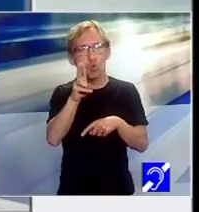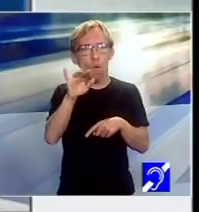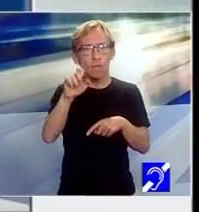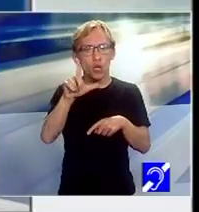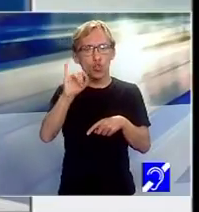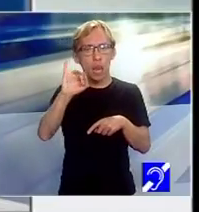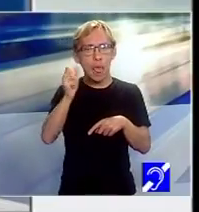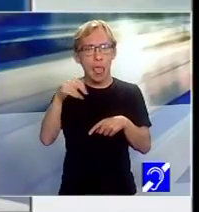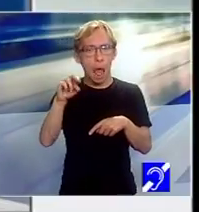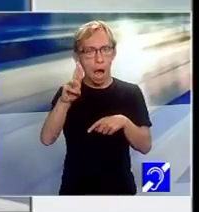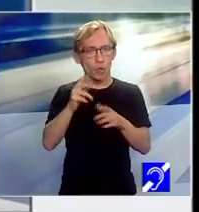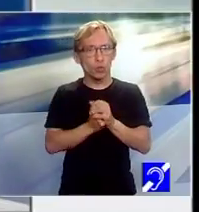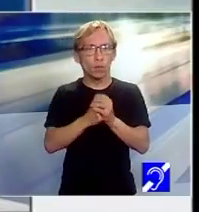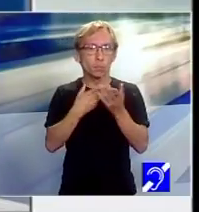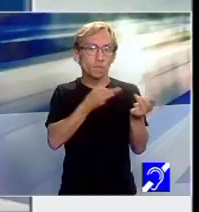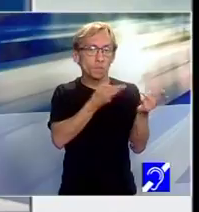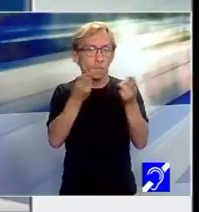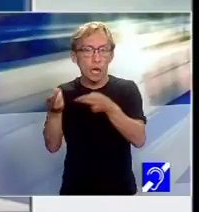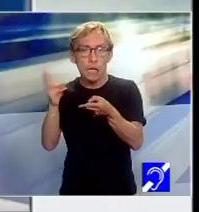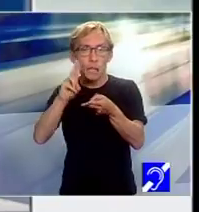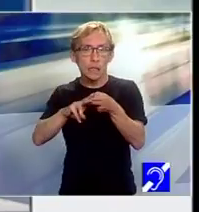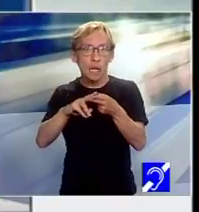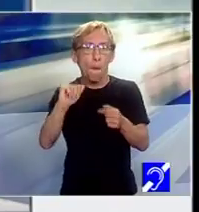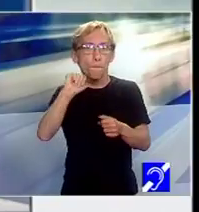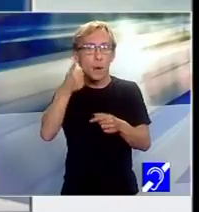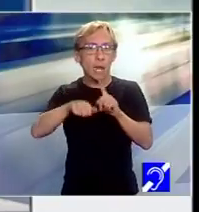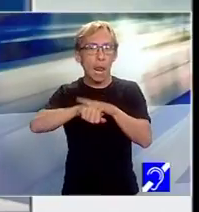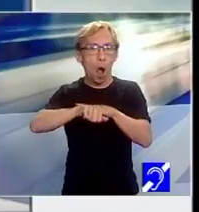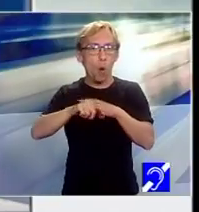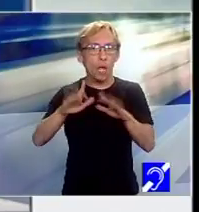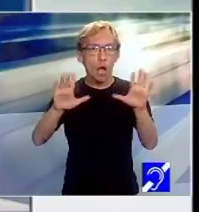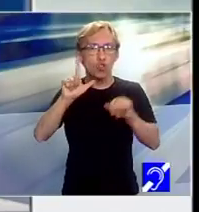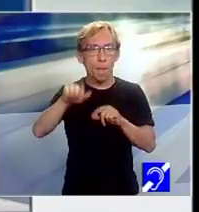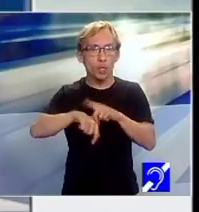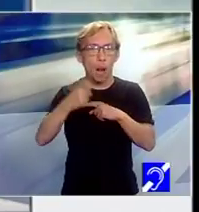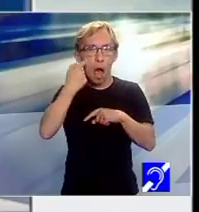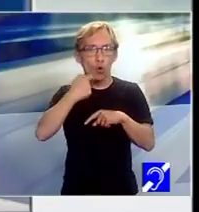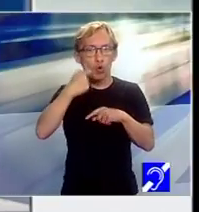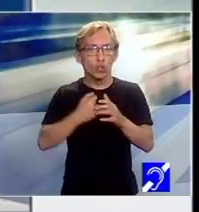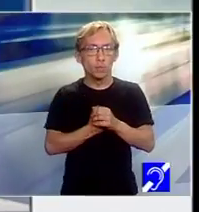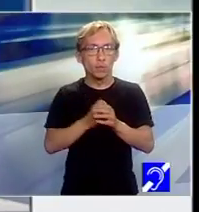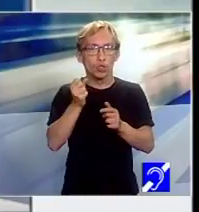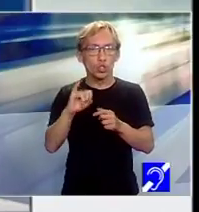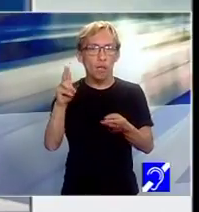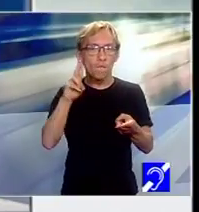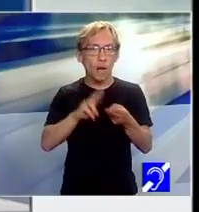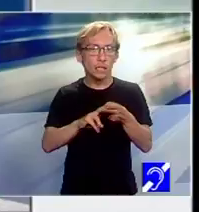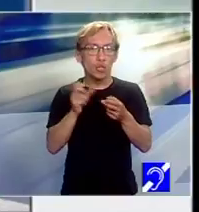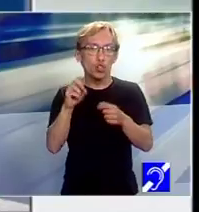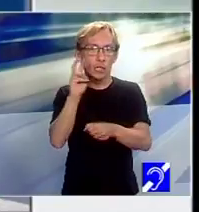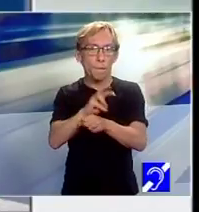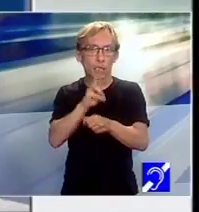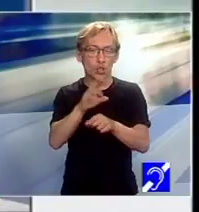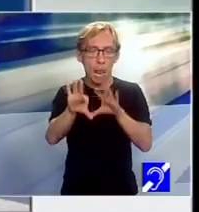vedete TVR, cu care veți avea ocazia să vă întâlniți mâine la ora 17 la Cluj-Napoca și nu doar să vă întâlniți, ci să și participați la